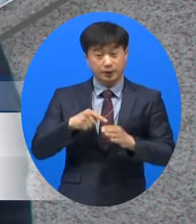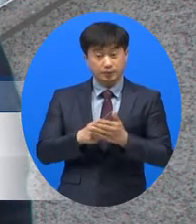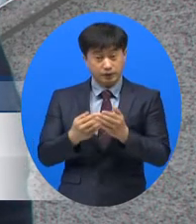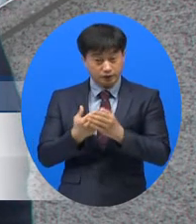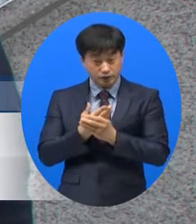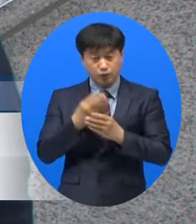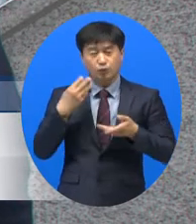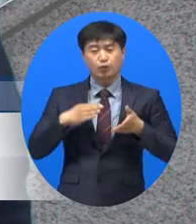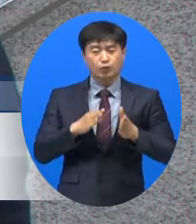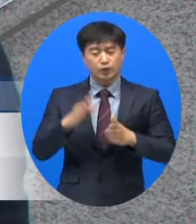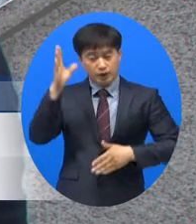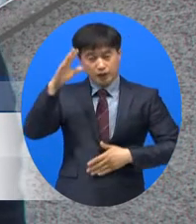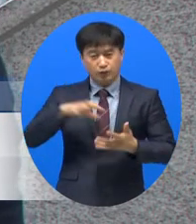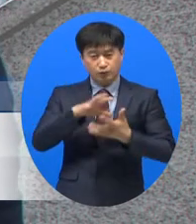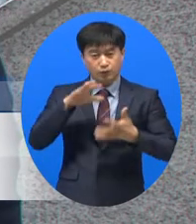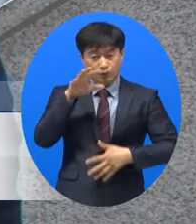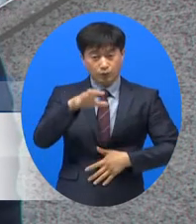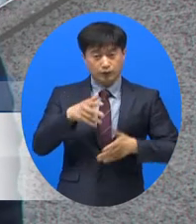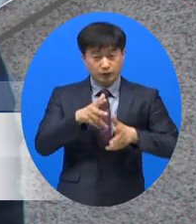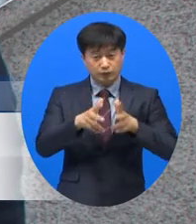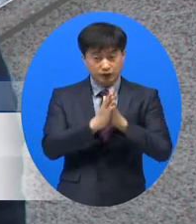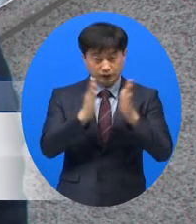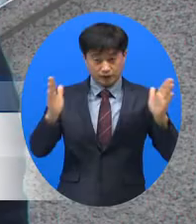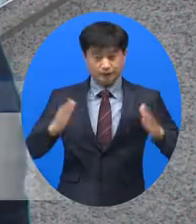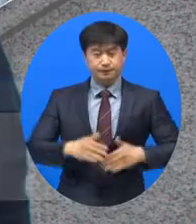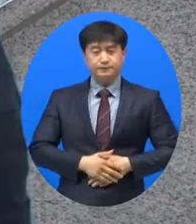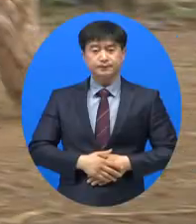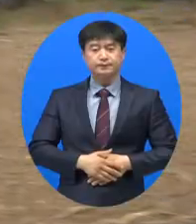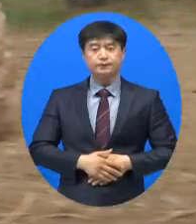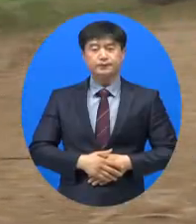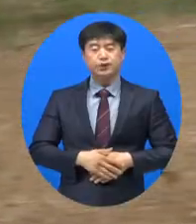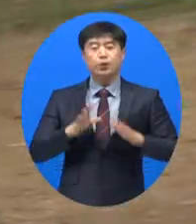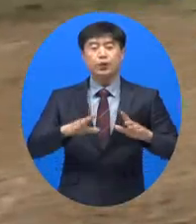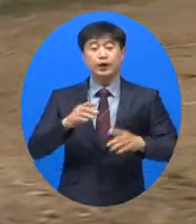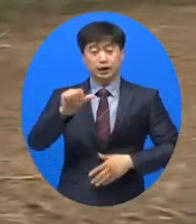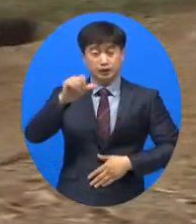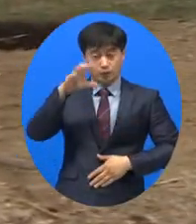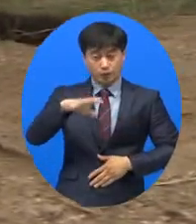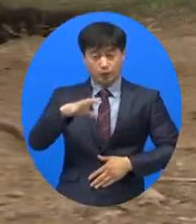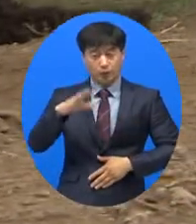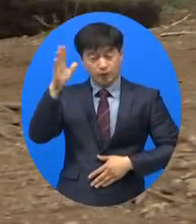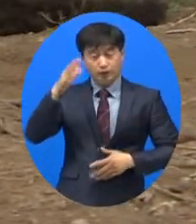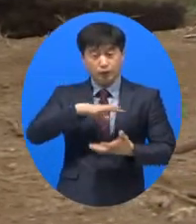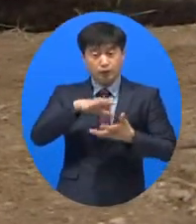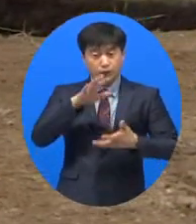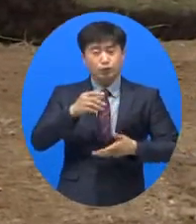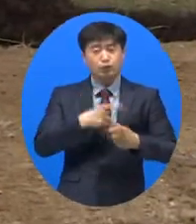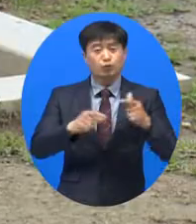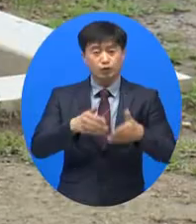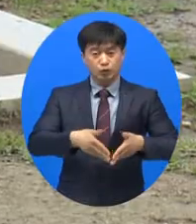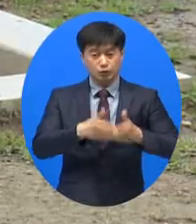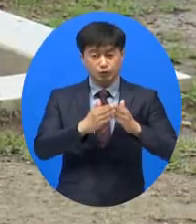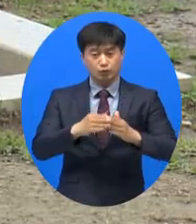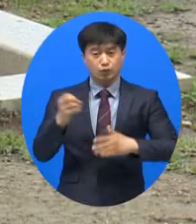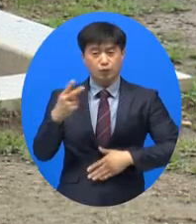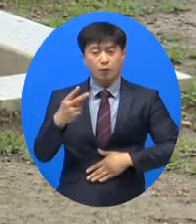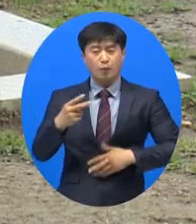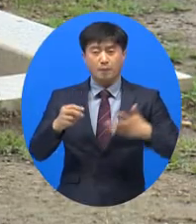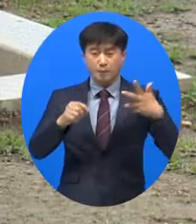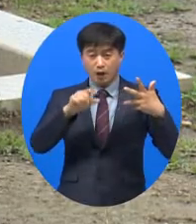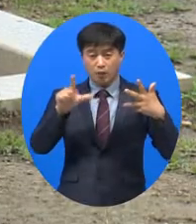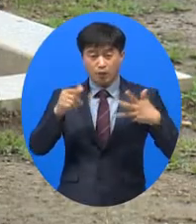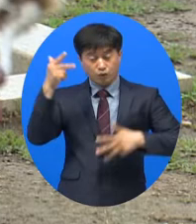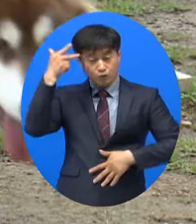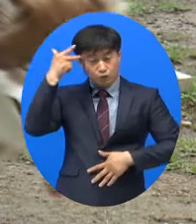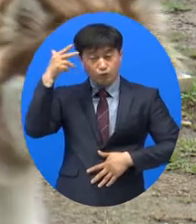여겨서 경기도에서는 반려견 놀이터 사업을 시작하게 되었습니다. 올해 5곳의 반려견 놀이터가 추가 조성되는 한편 오는